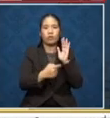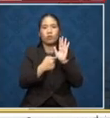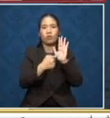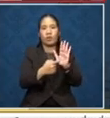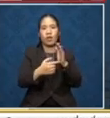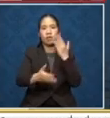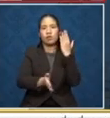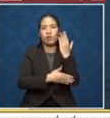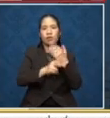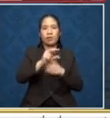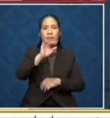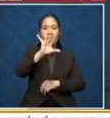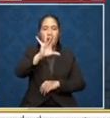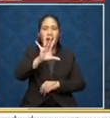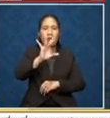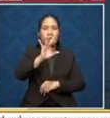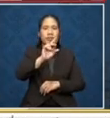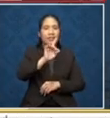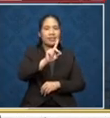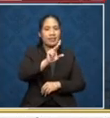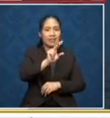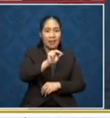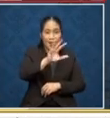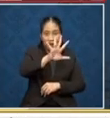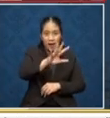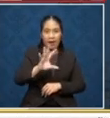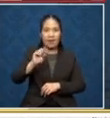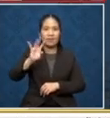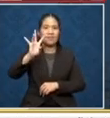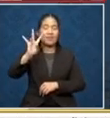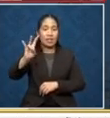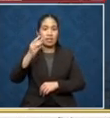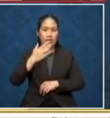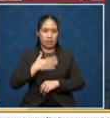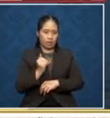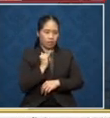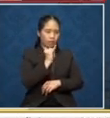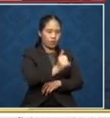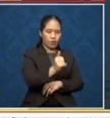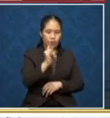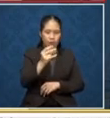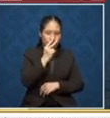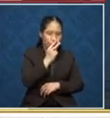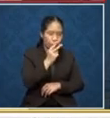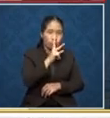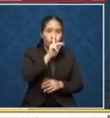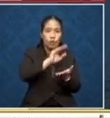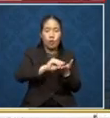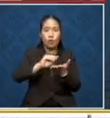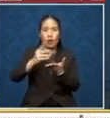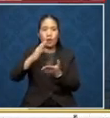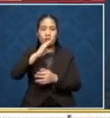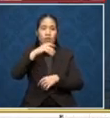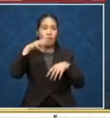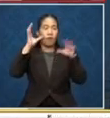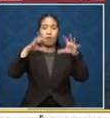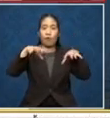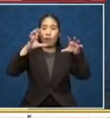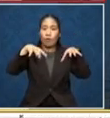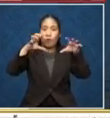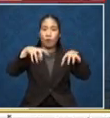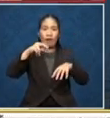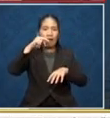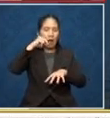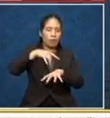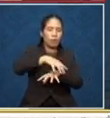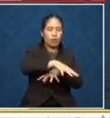57ดิฉันได้ลงพื้นที่ตามที่ประชาชนได้ร้องเรียนมาเมื่อเวลาฝนตกน้ำระบายไม่ทันทำให้เกิดน้ำท่วม